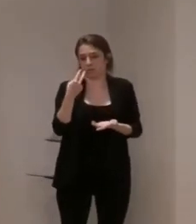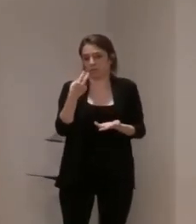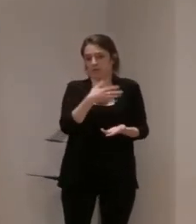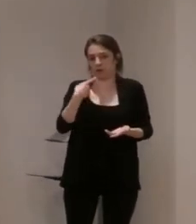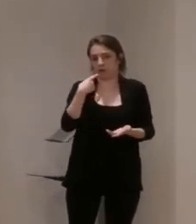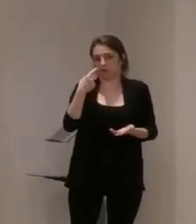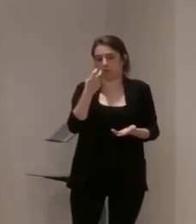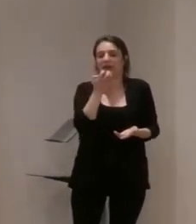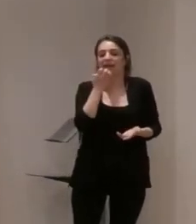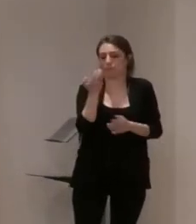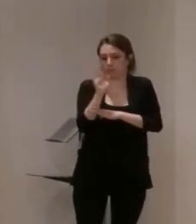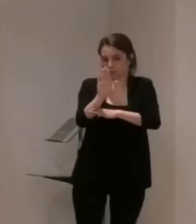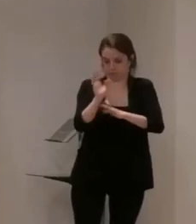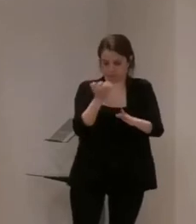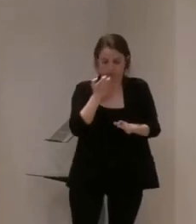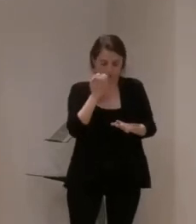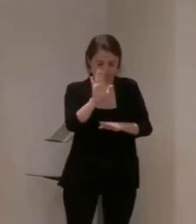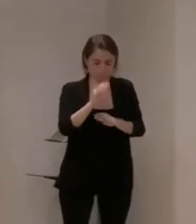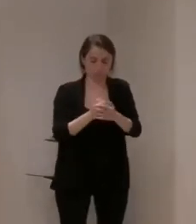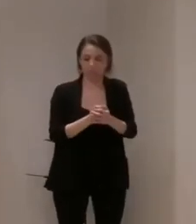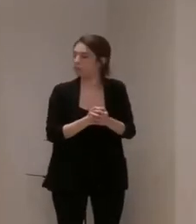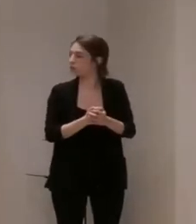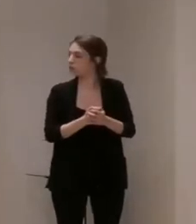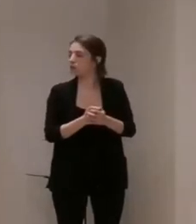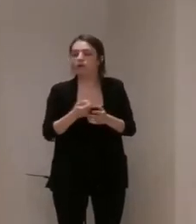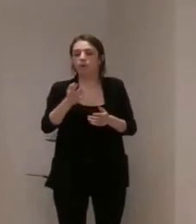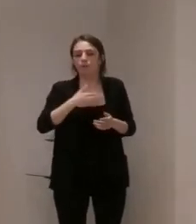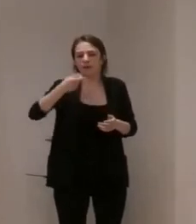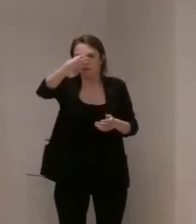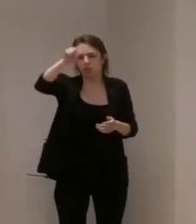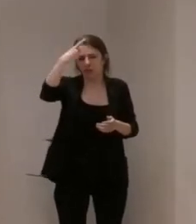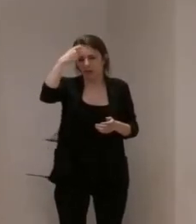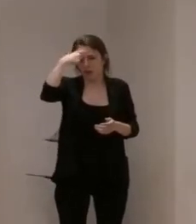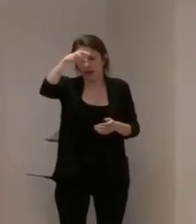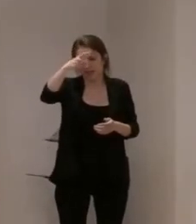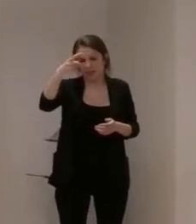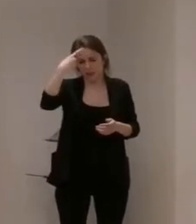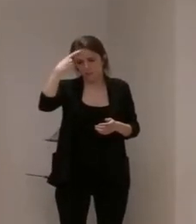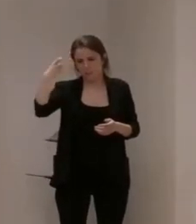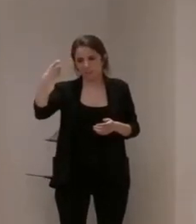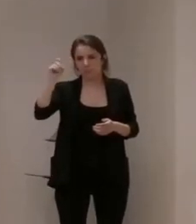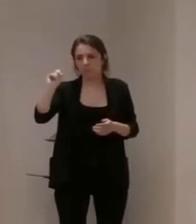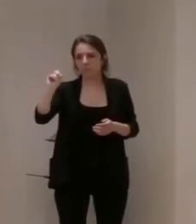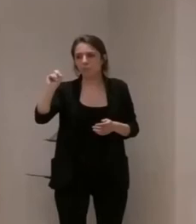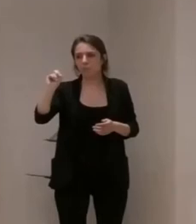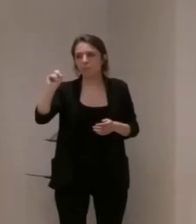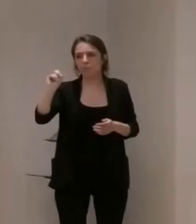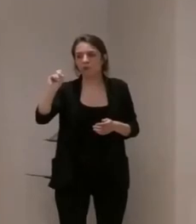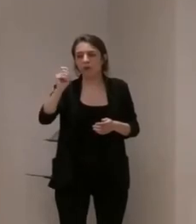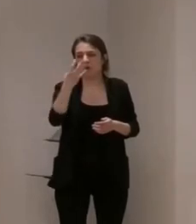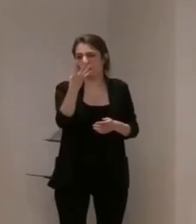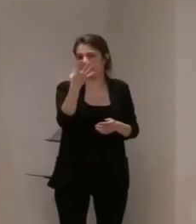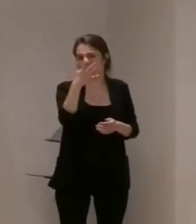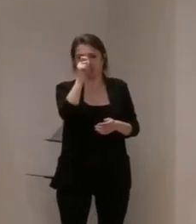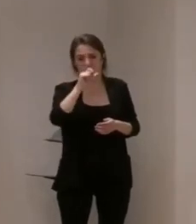posarem un exemple. No sé si... suposo que us en recordareu que fa... deu fer ja 4 o 5 anys,